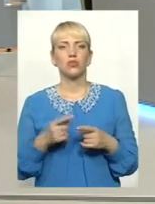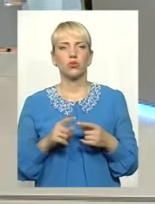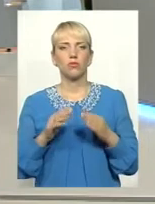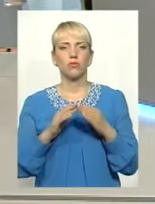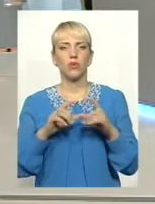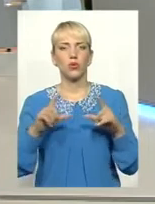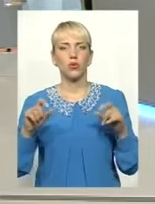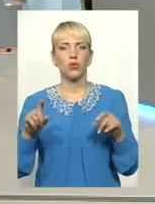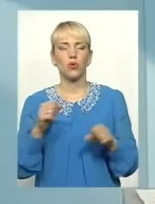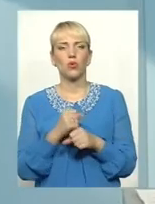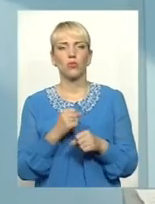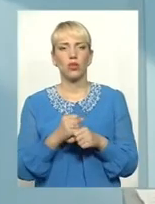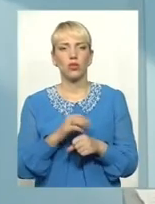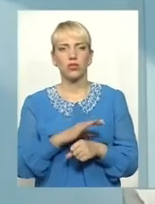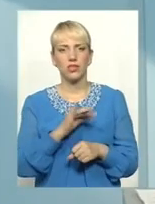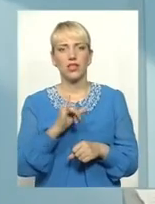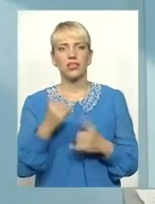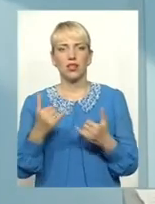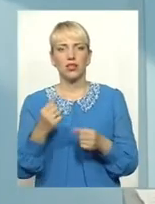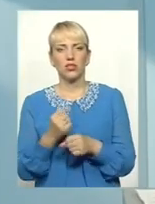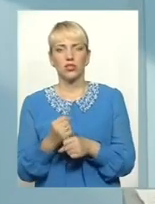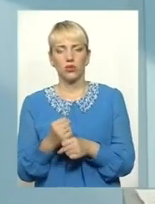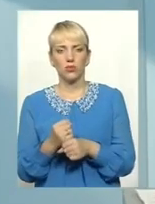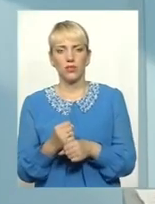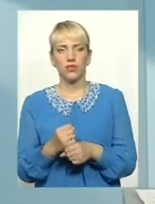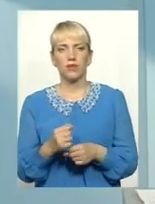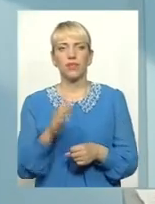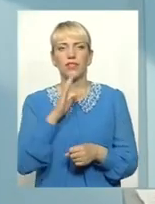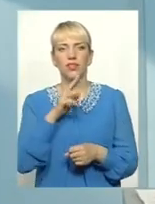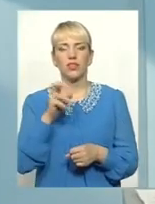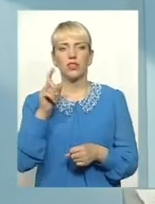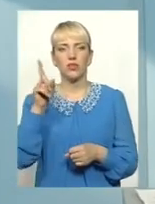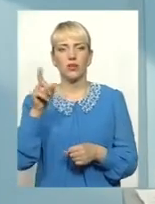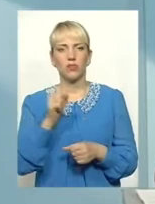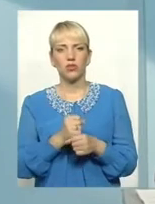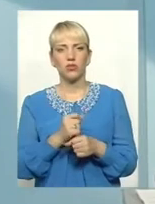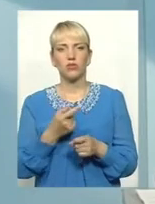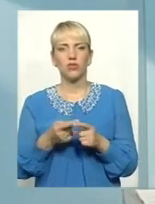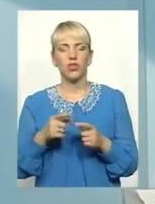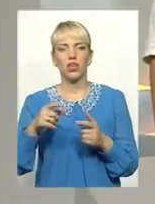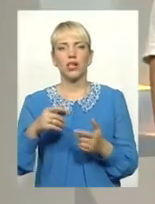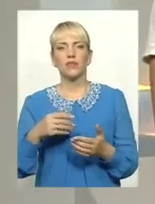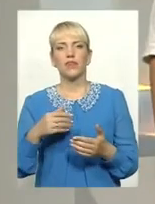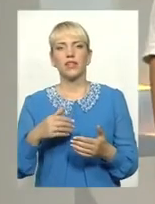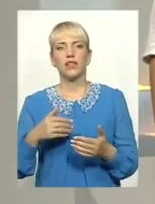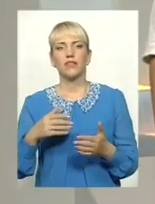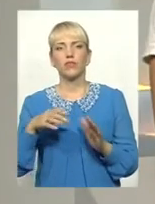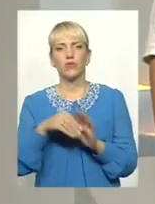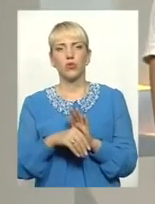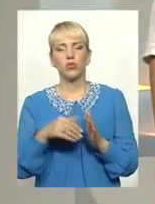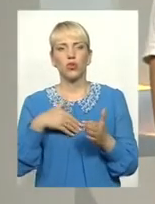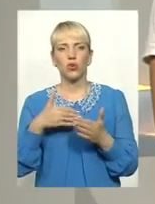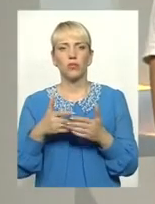і робиться зараз, тому що дівчата, які там працюють, вони належать до однієї з громадських організацій, вони вже мусять